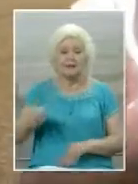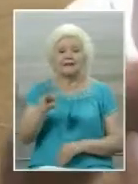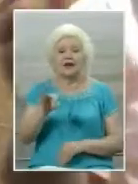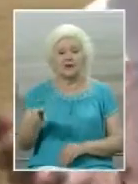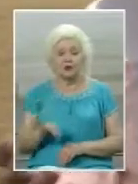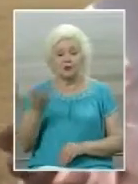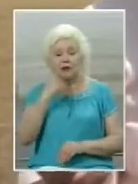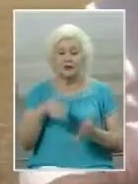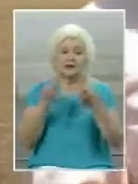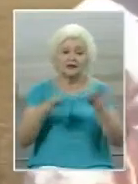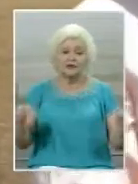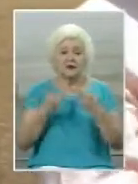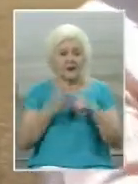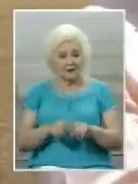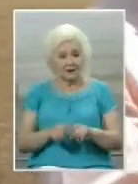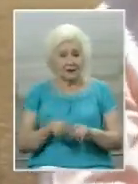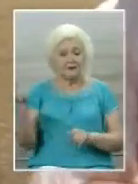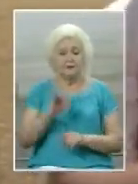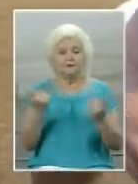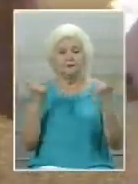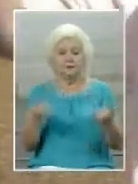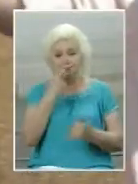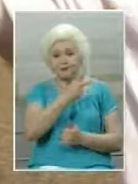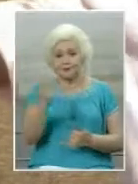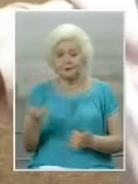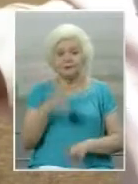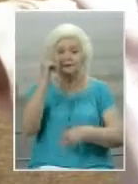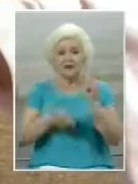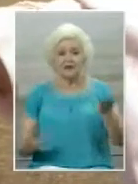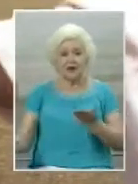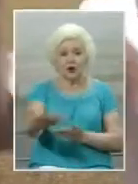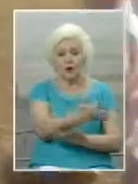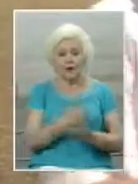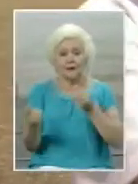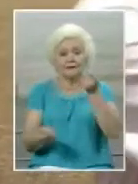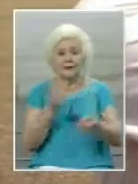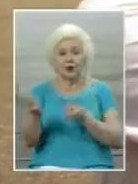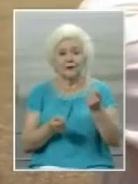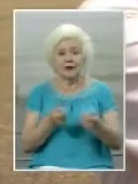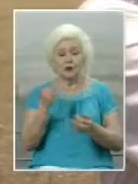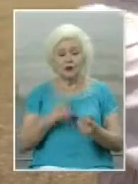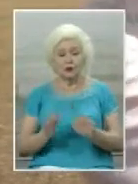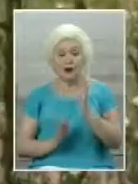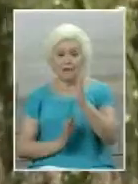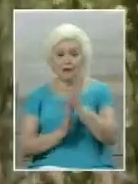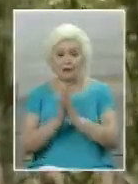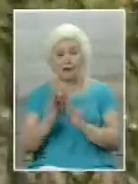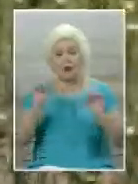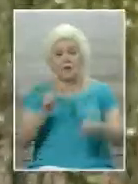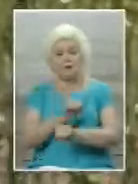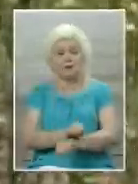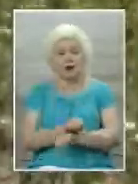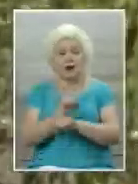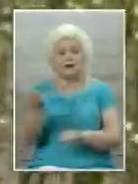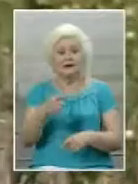коли звільняється техніка. І зараз, ви бачите, закінчується жнива зернових культур, а він дозріває, він може стояти.